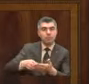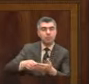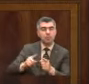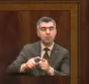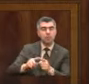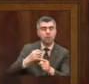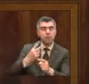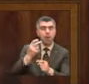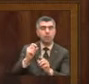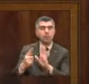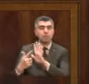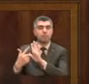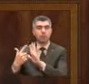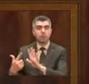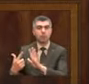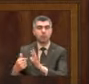سنة